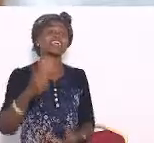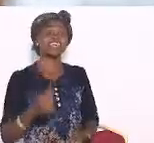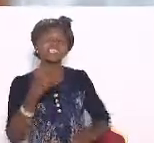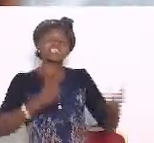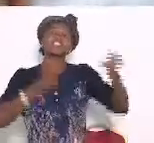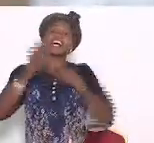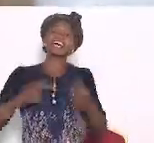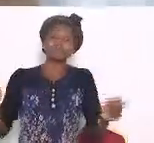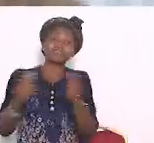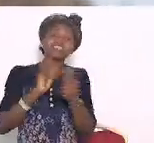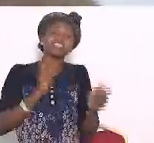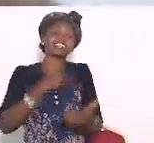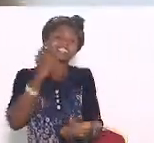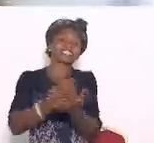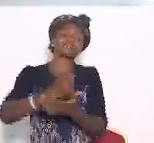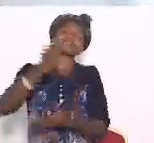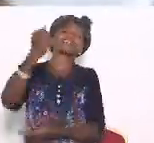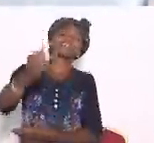am